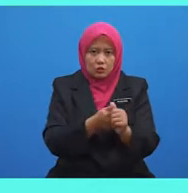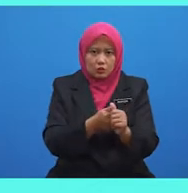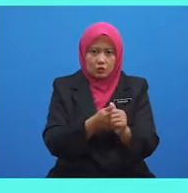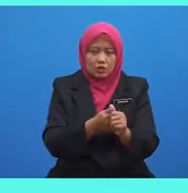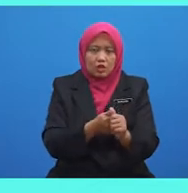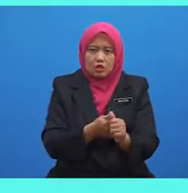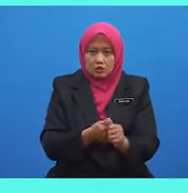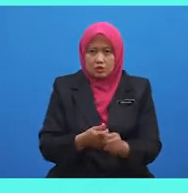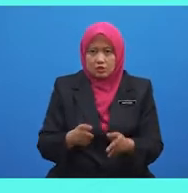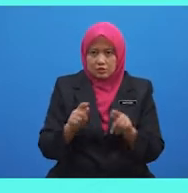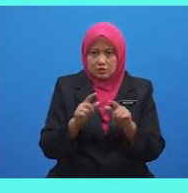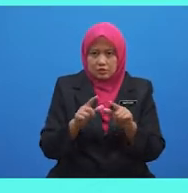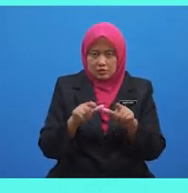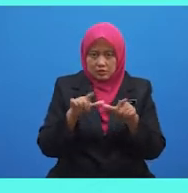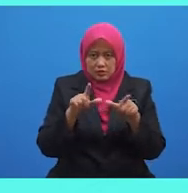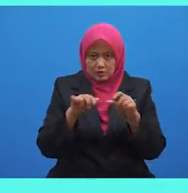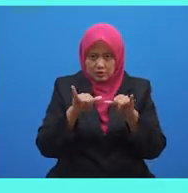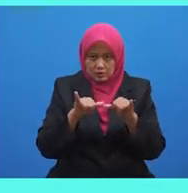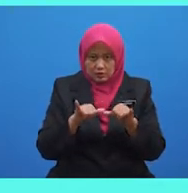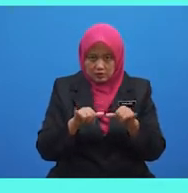pusat pemerintahan di Kota Kara.